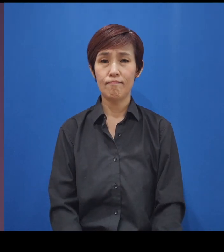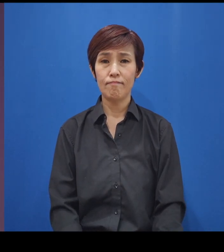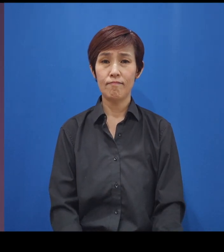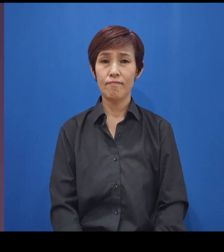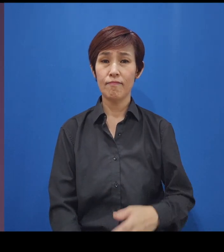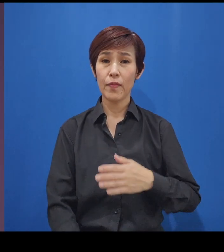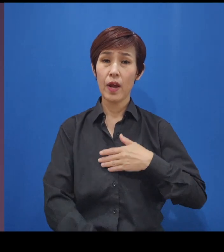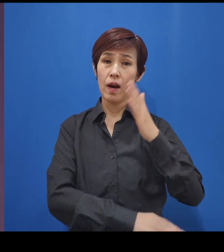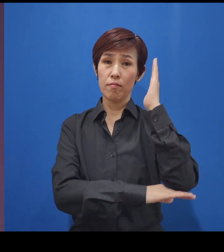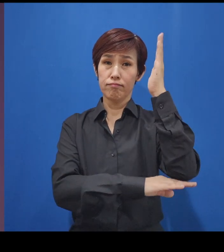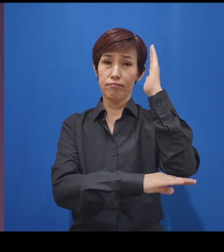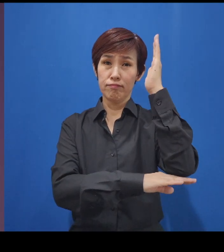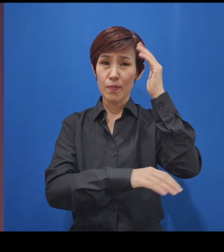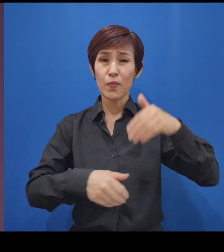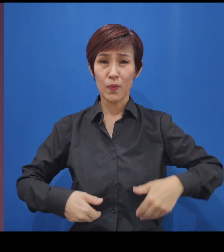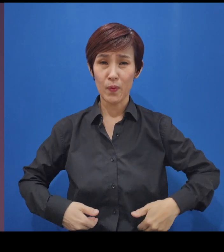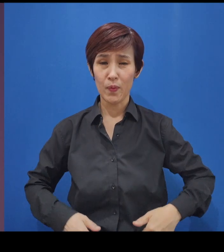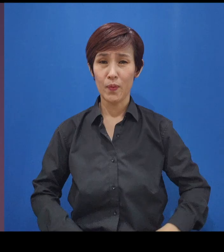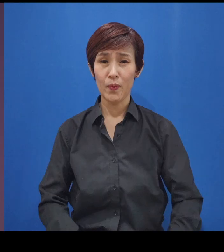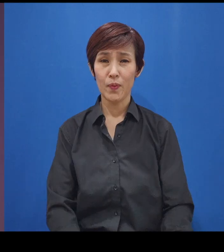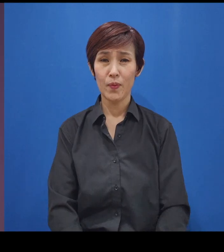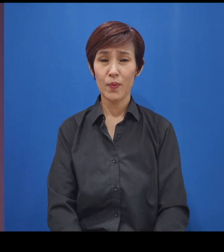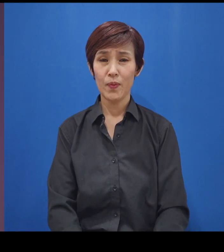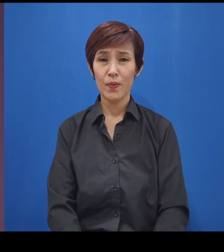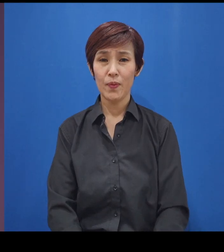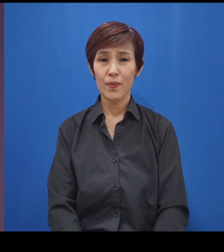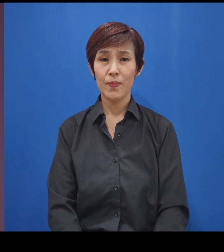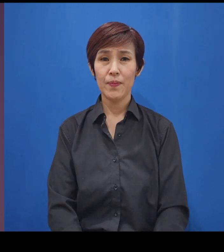앞에 서서 말해야 하니까.